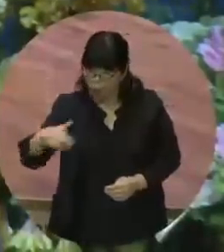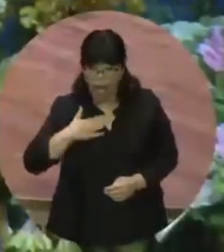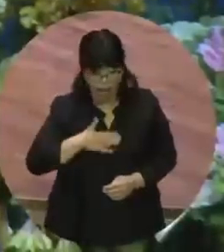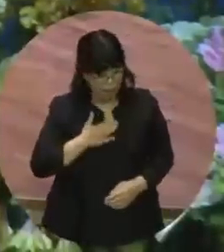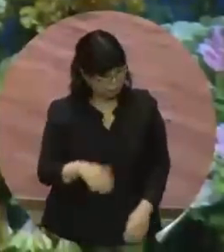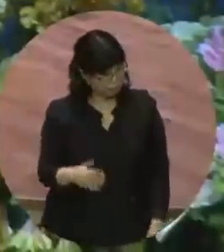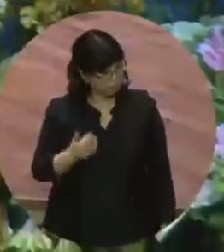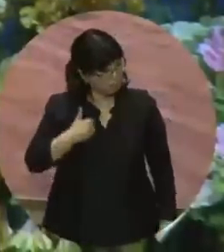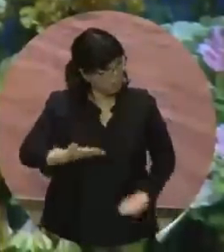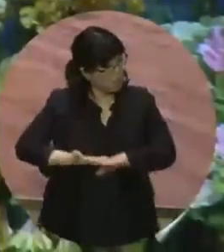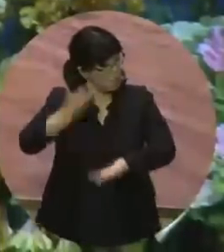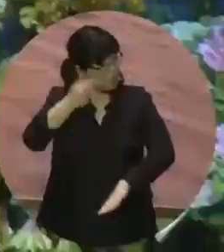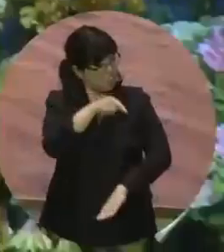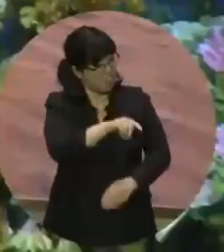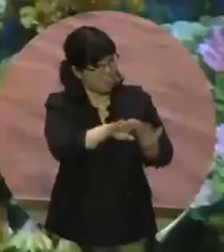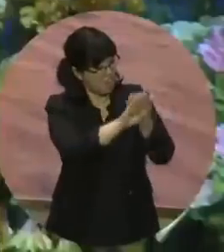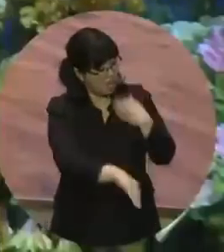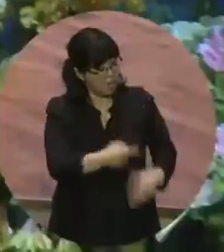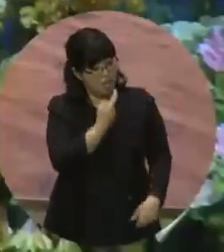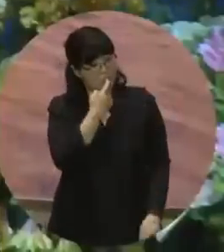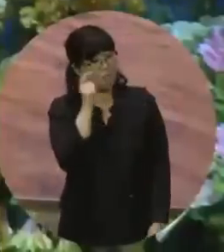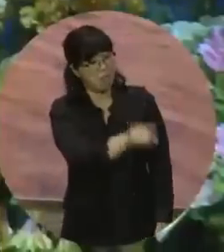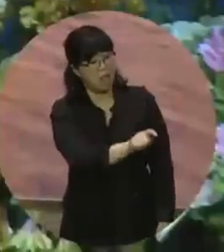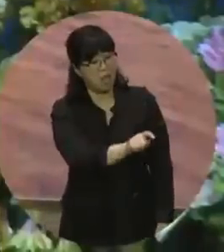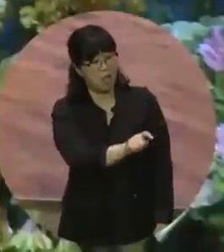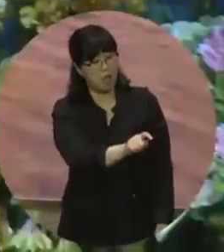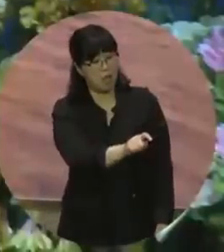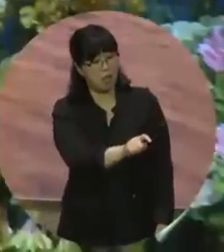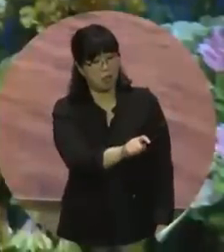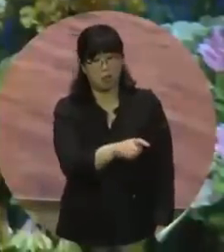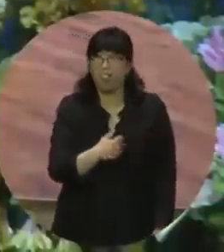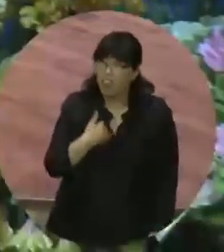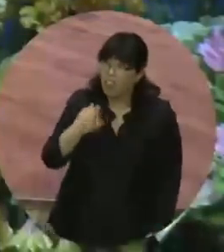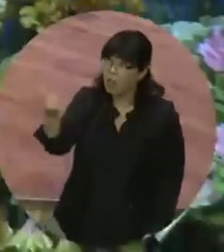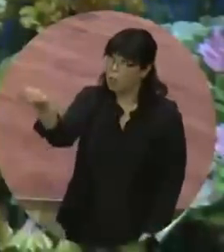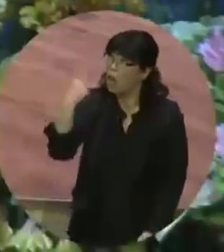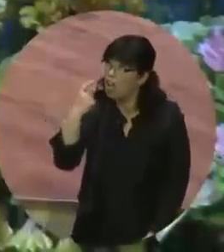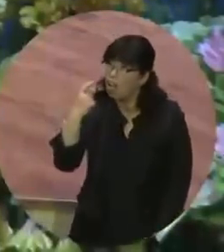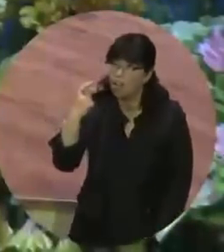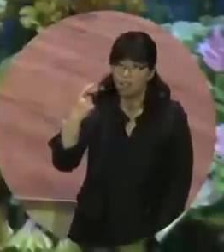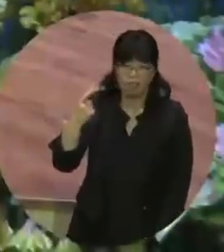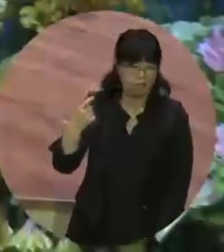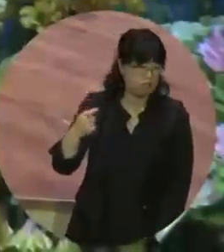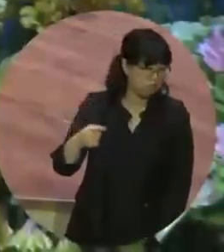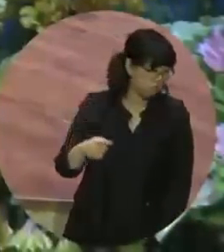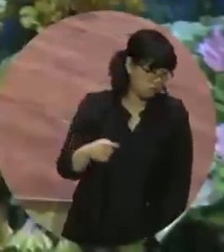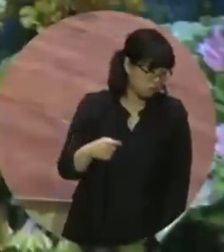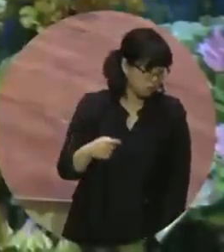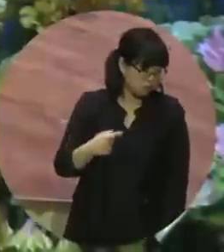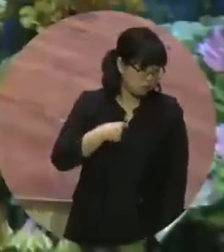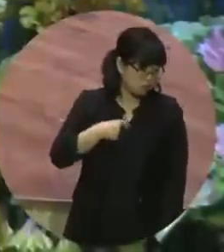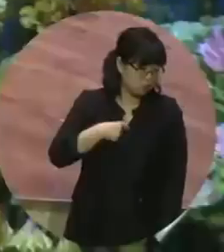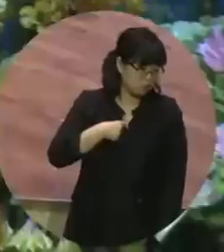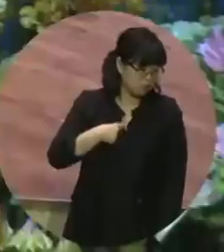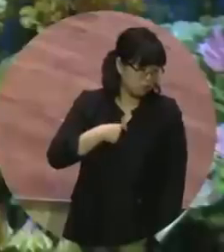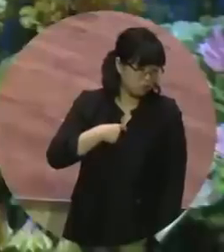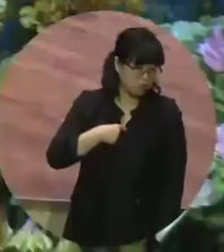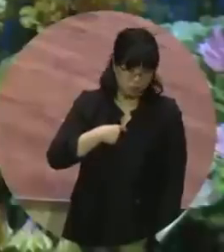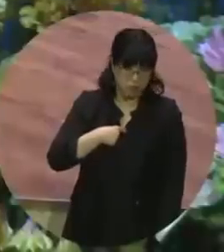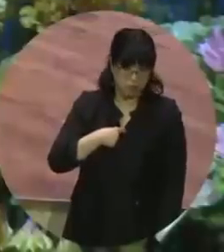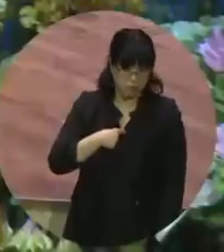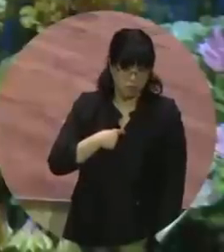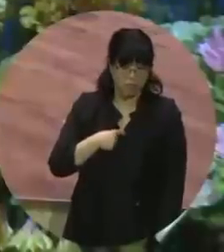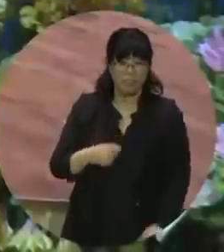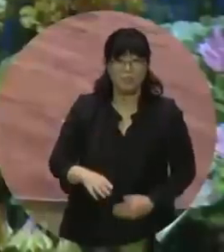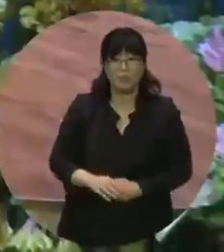사람을 회피한다는 겁니다. 회사에서도 이런 사람을 싫어한대요. 그런데 이런 꼰대와 아재를 구분하는